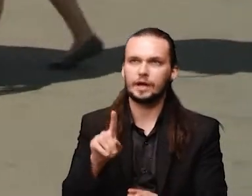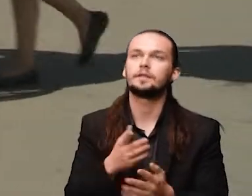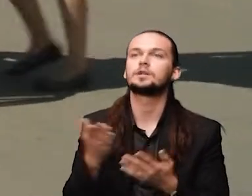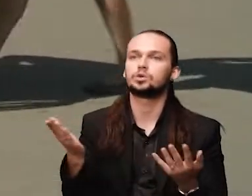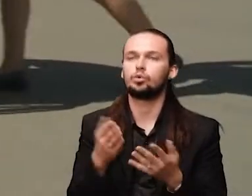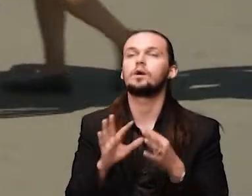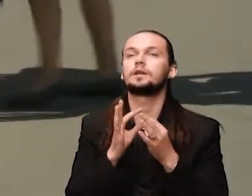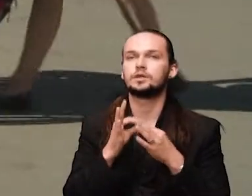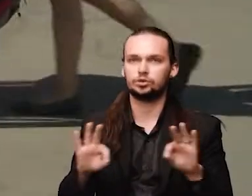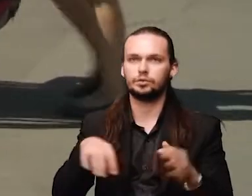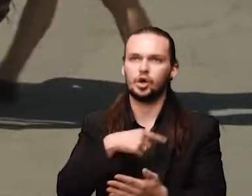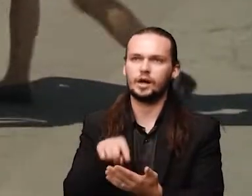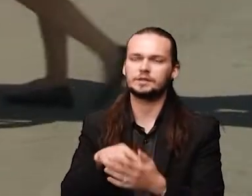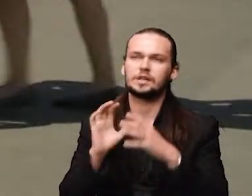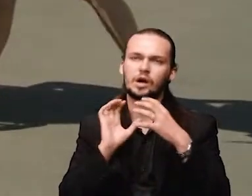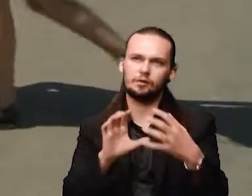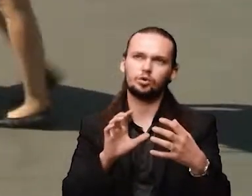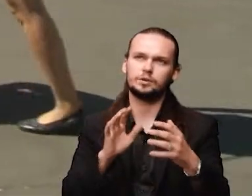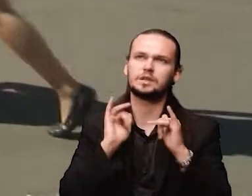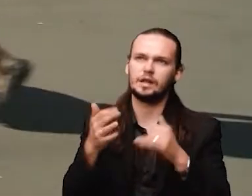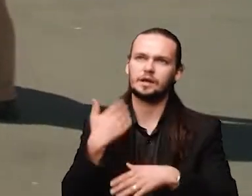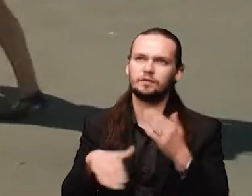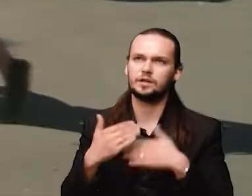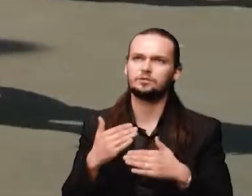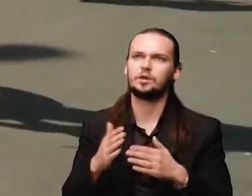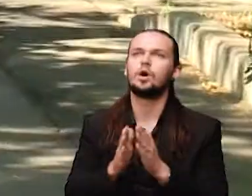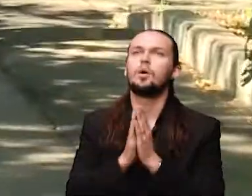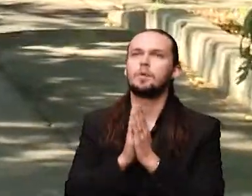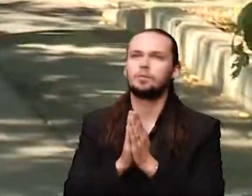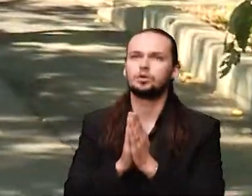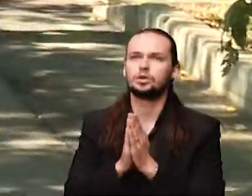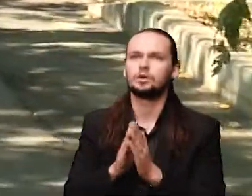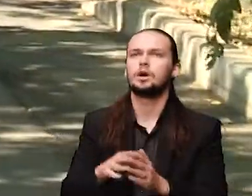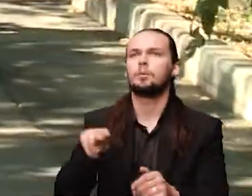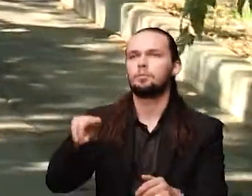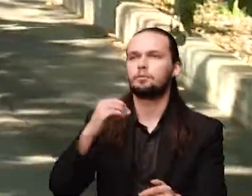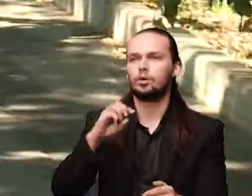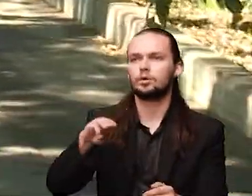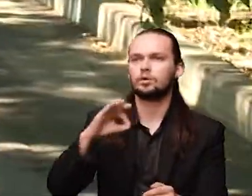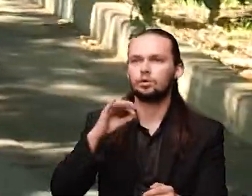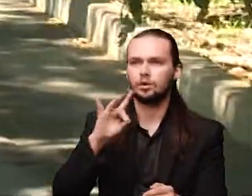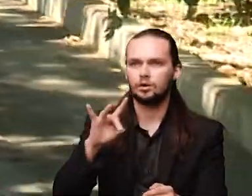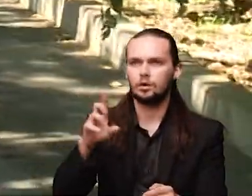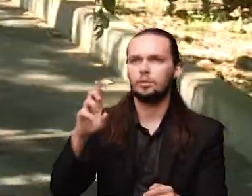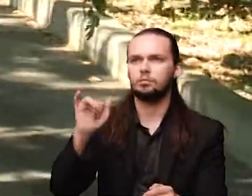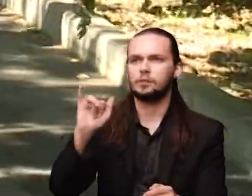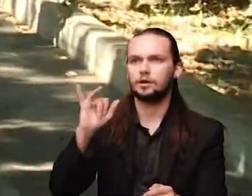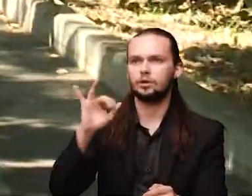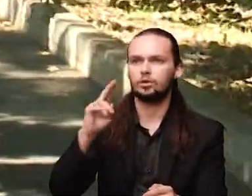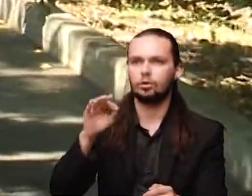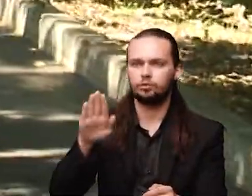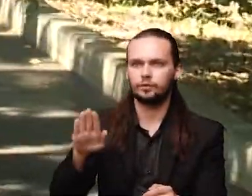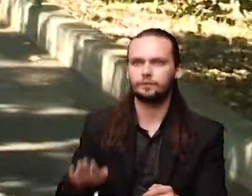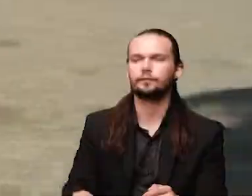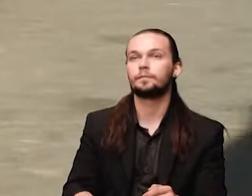Мы решили узнать, насколько доступны городские автобусы для людей с инвалидностью. Поможет нам в этом Петр Быков. Петя часто любит